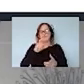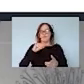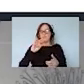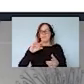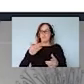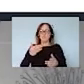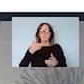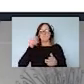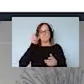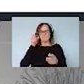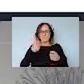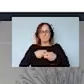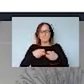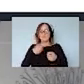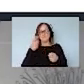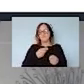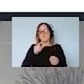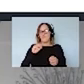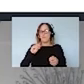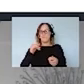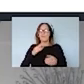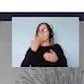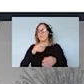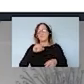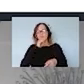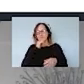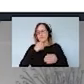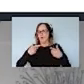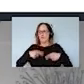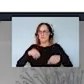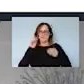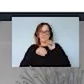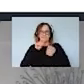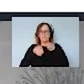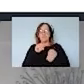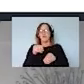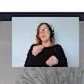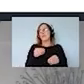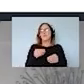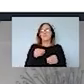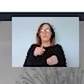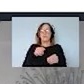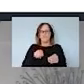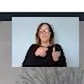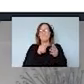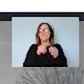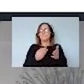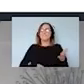wejść w materiały. Mieliśmy bardzo dużą frekwencję. Powiem od razu, że w naszym wniosku